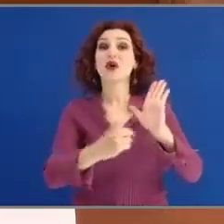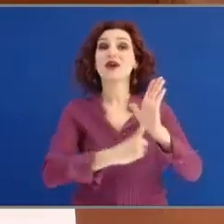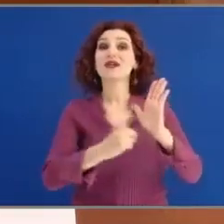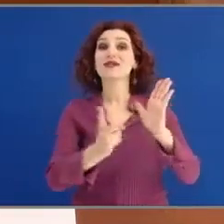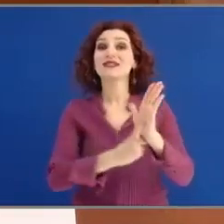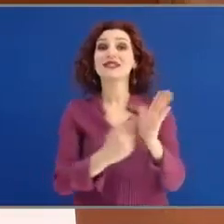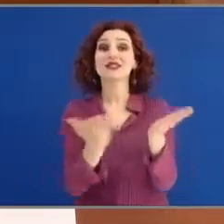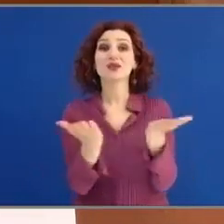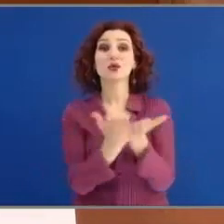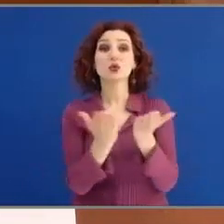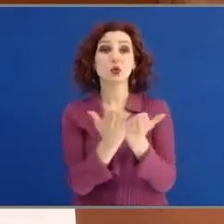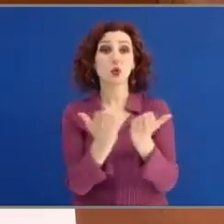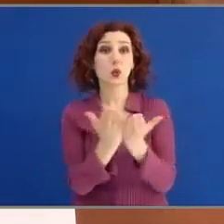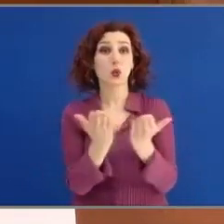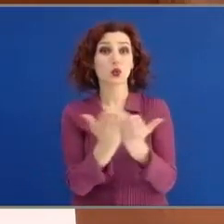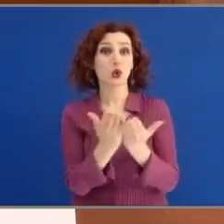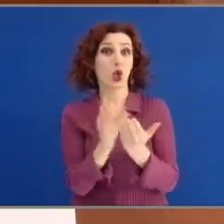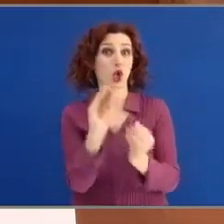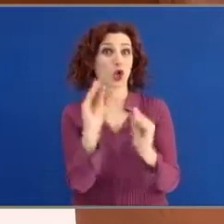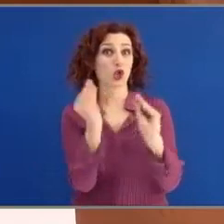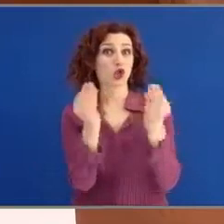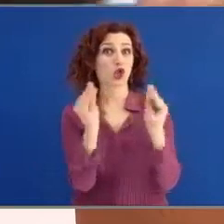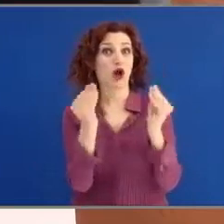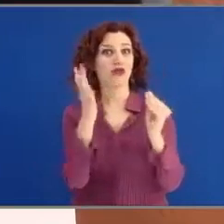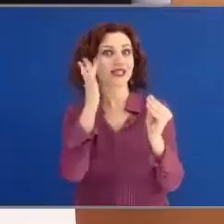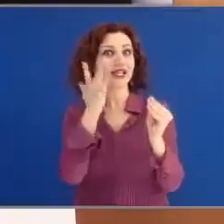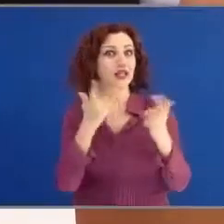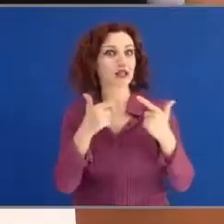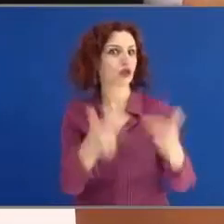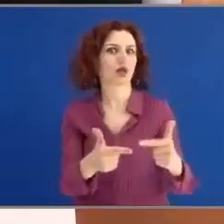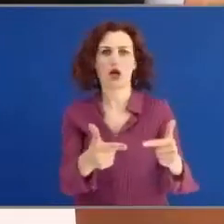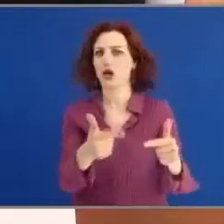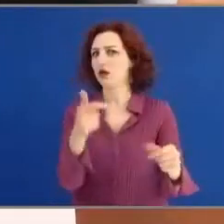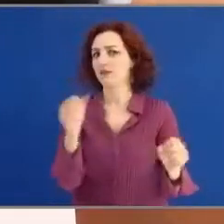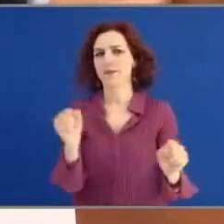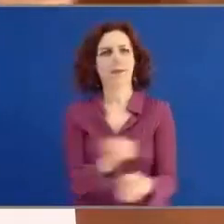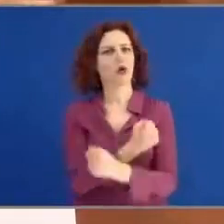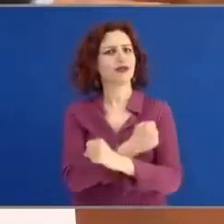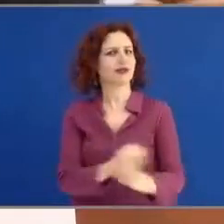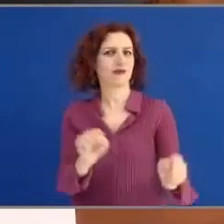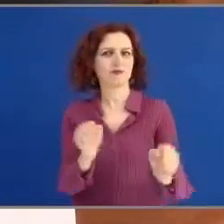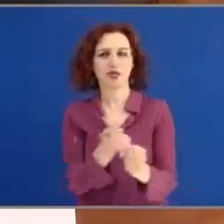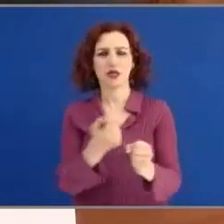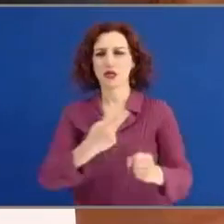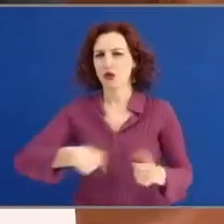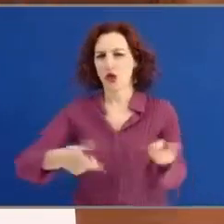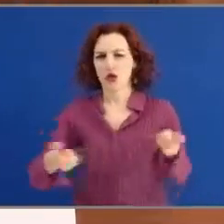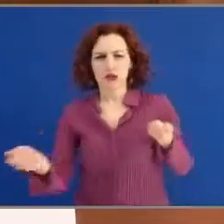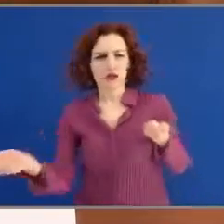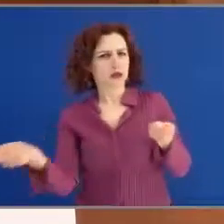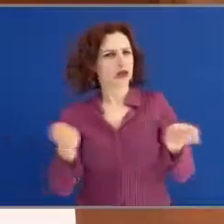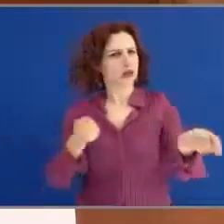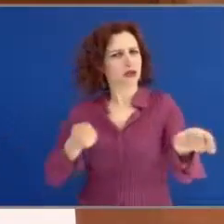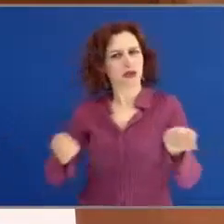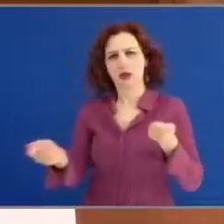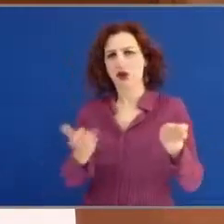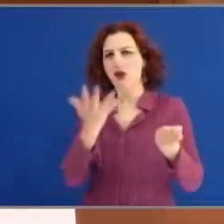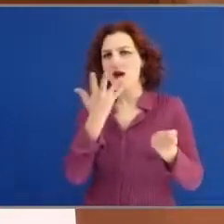giovani non potrà essere messo a rischio. Noi governeremo, faremo di tutto per governare la